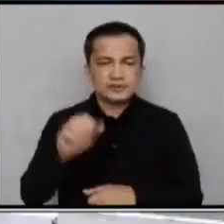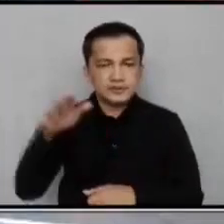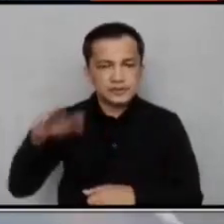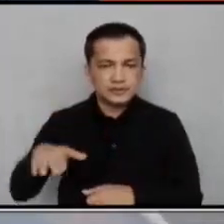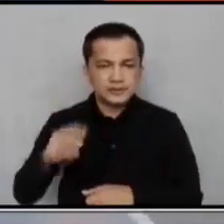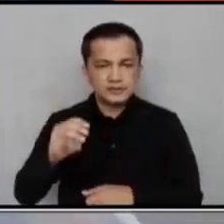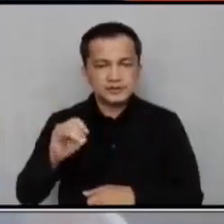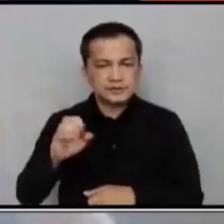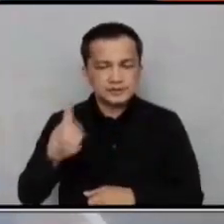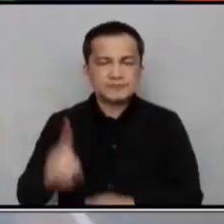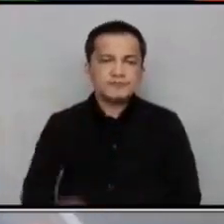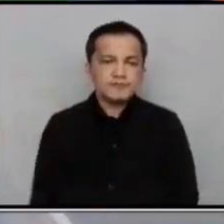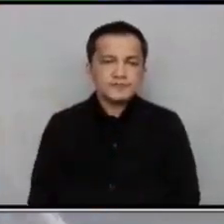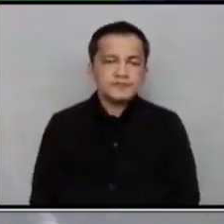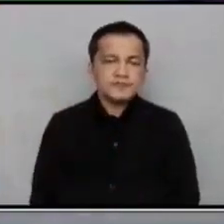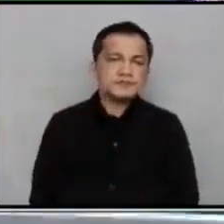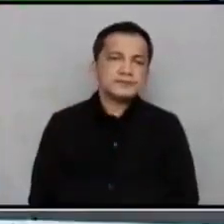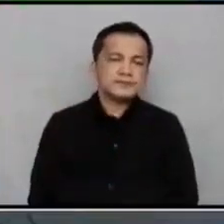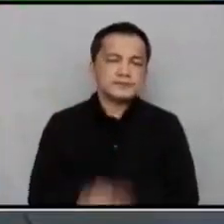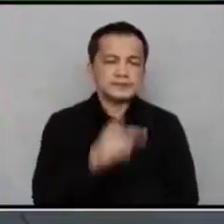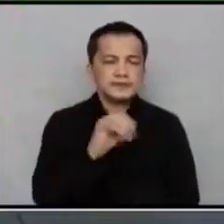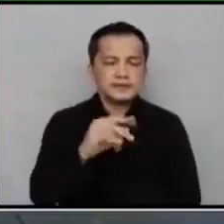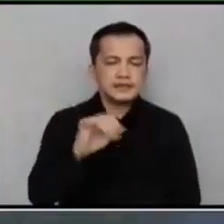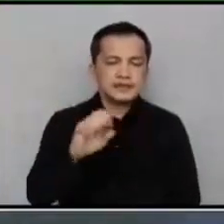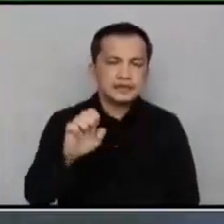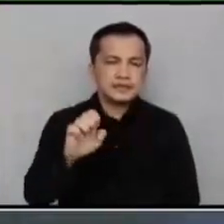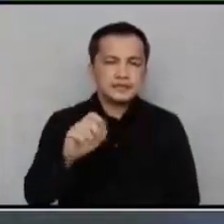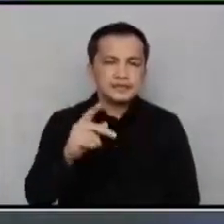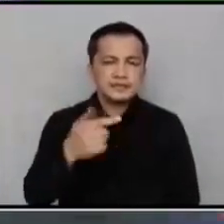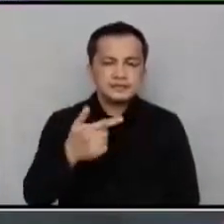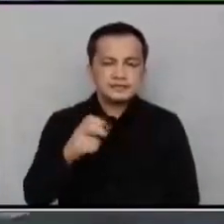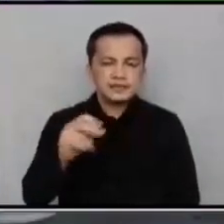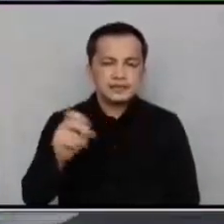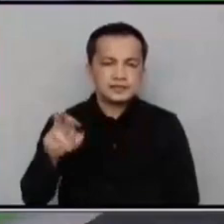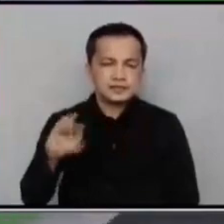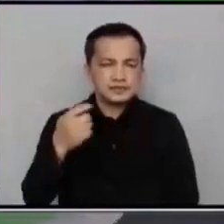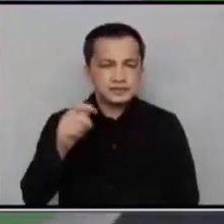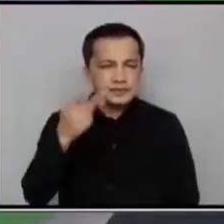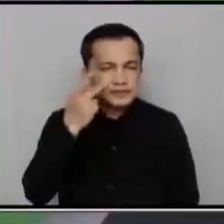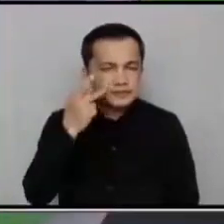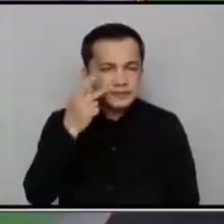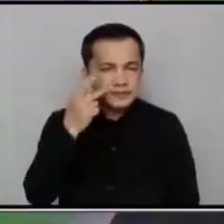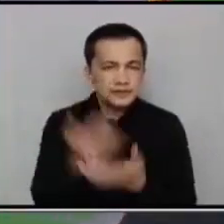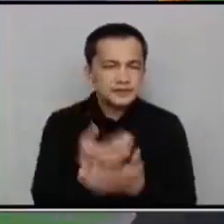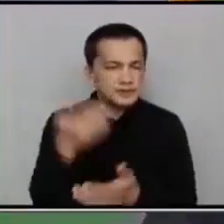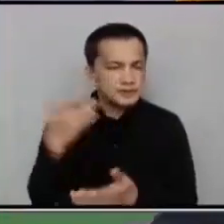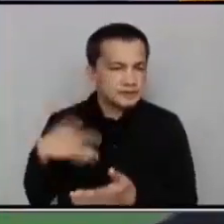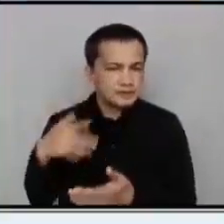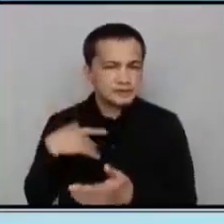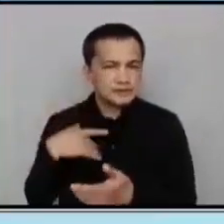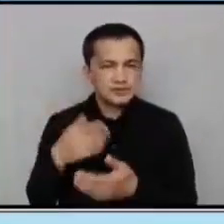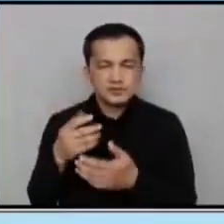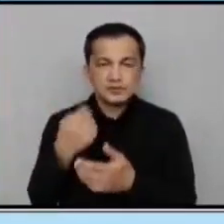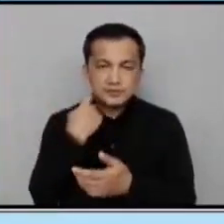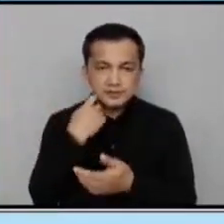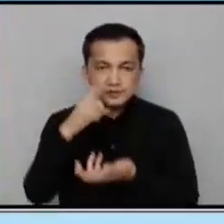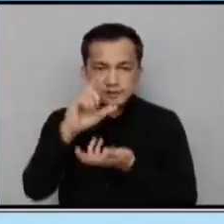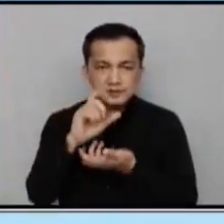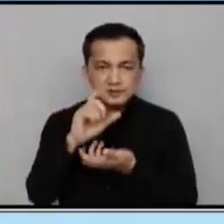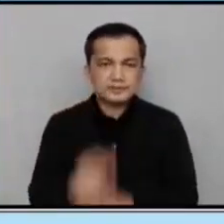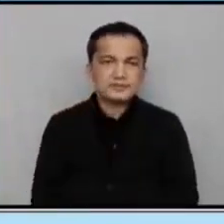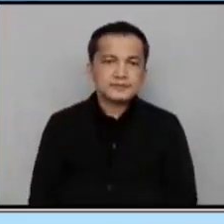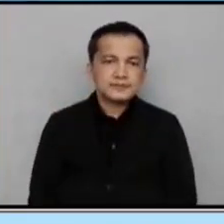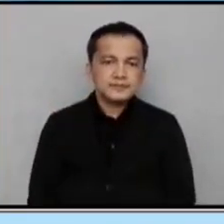Kylie Jenner sumubok ng striking new look at style sa kanyang latest photoshoot. Ibinida ni Kylie